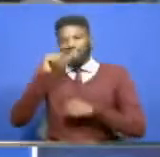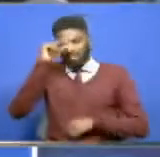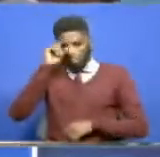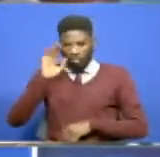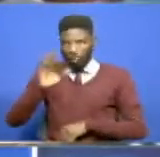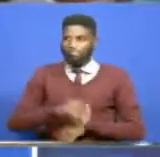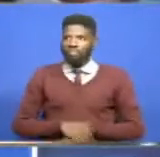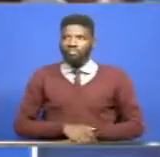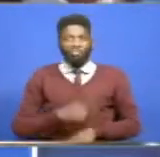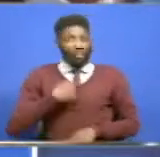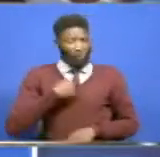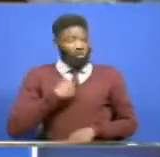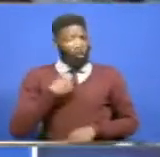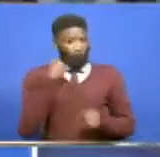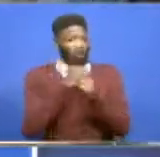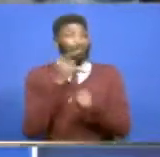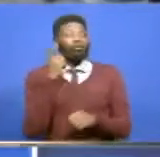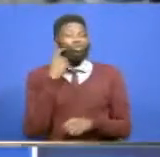vehicle.